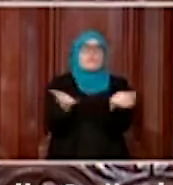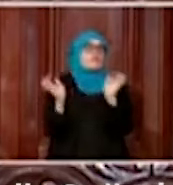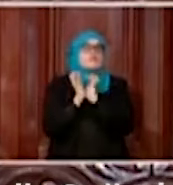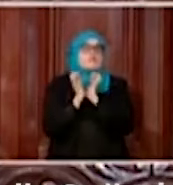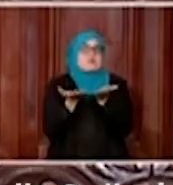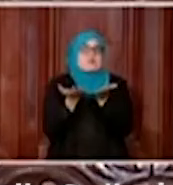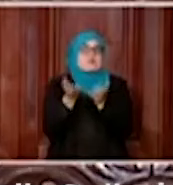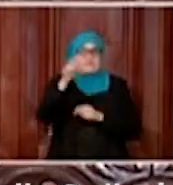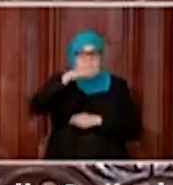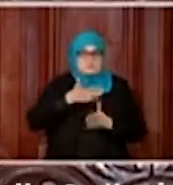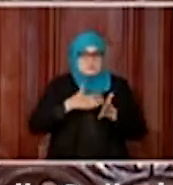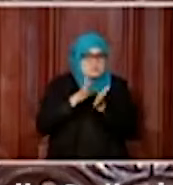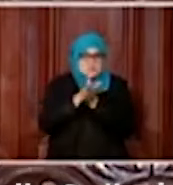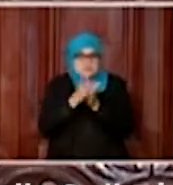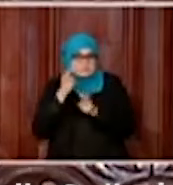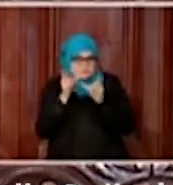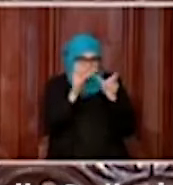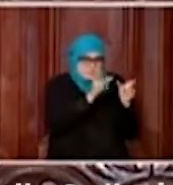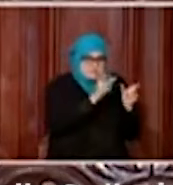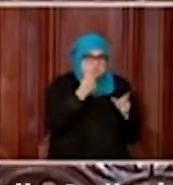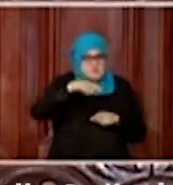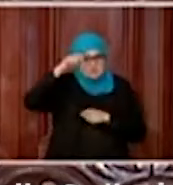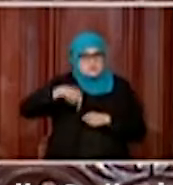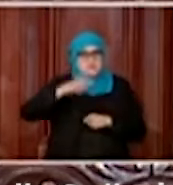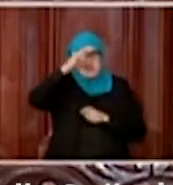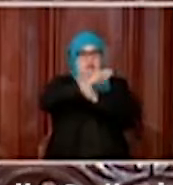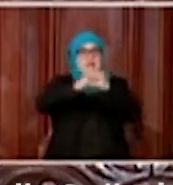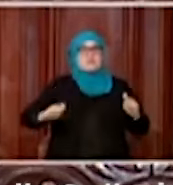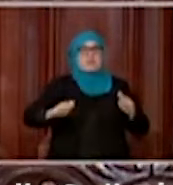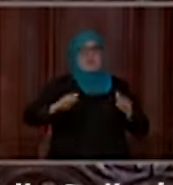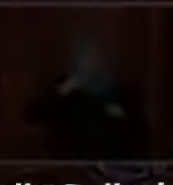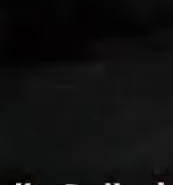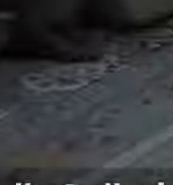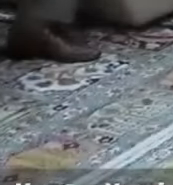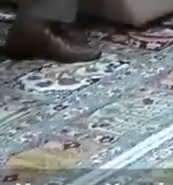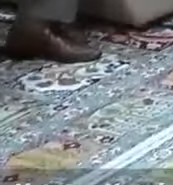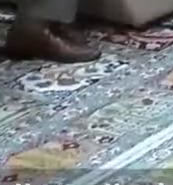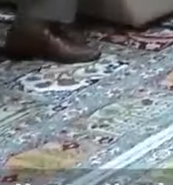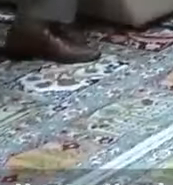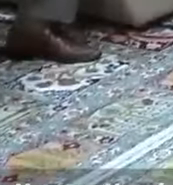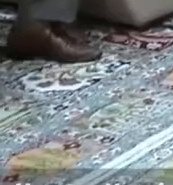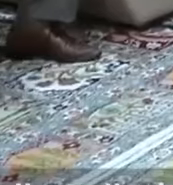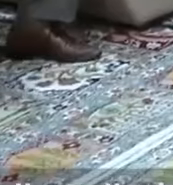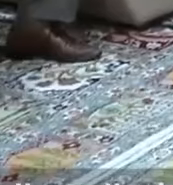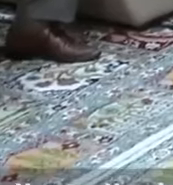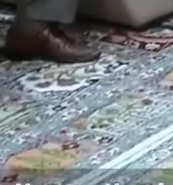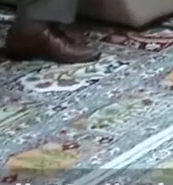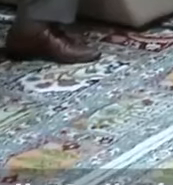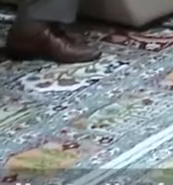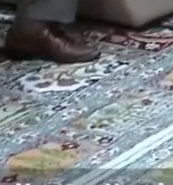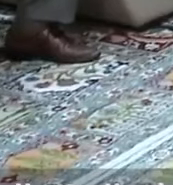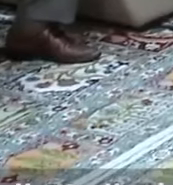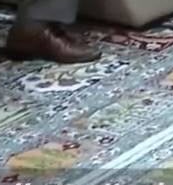الكل حريص على فرض احترامه حتى الأطفال. هو المفروض القضاء، والقضاء